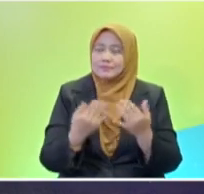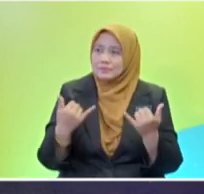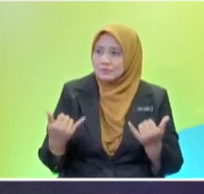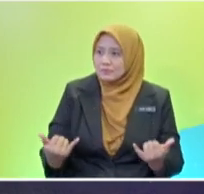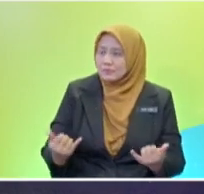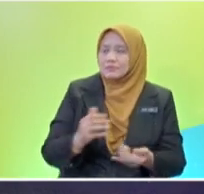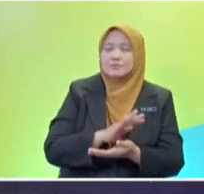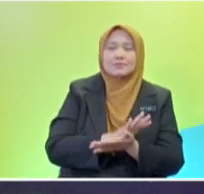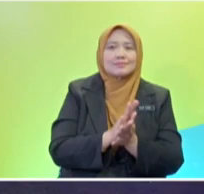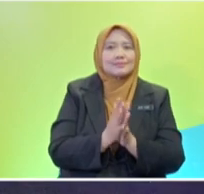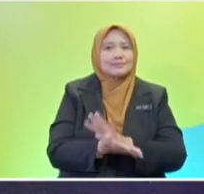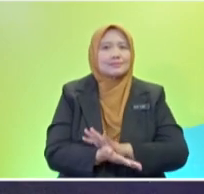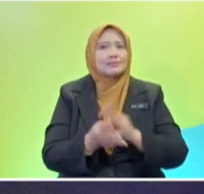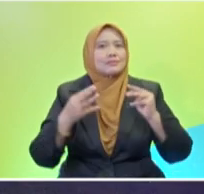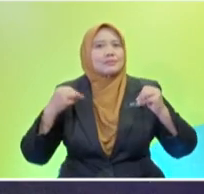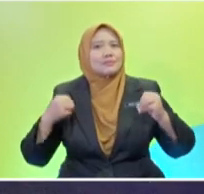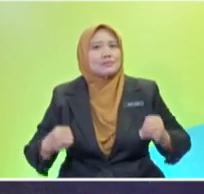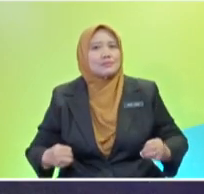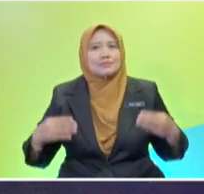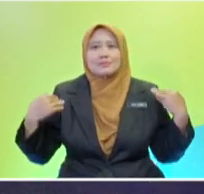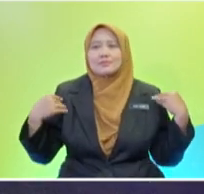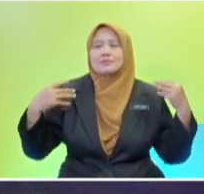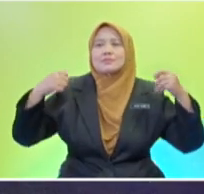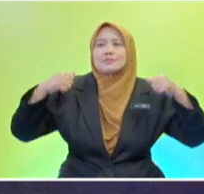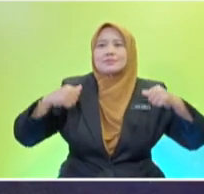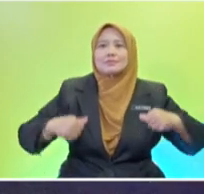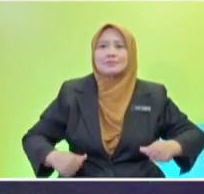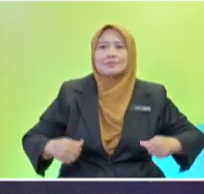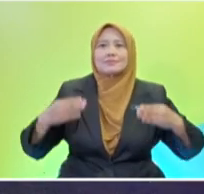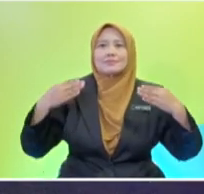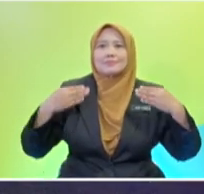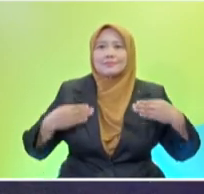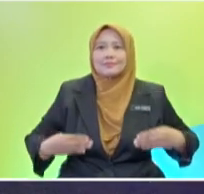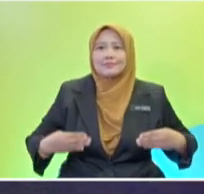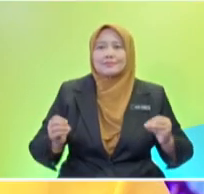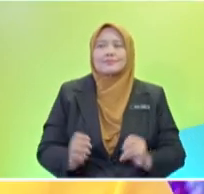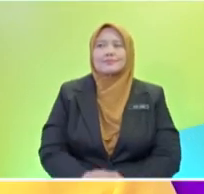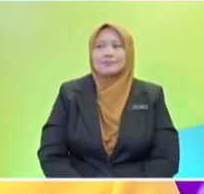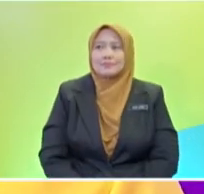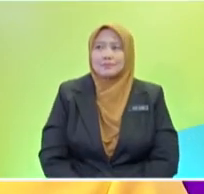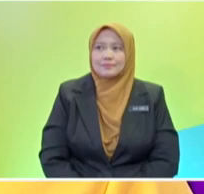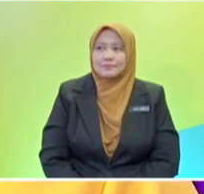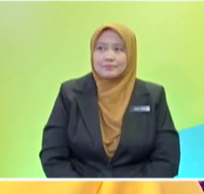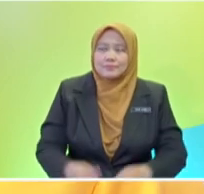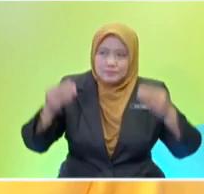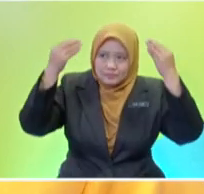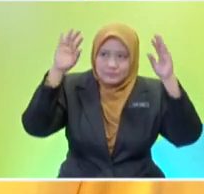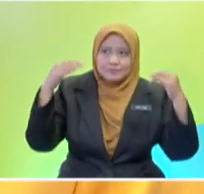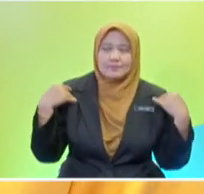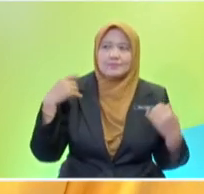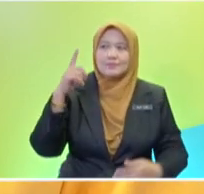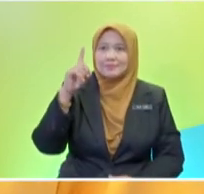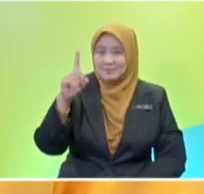yang ada betul Ivan cewek gua ada satu bendera fine ah itu enak